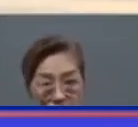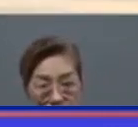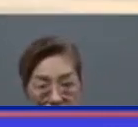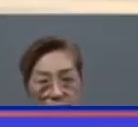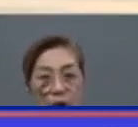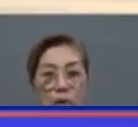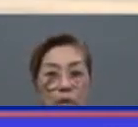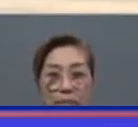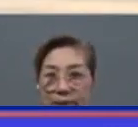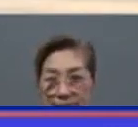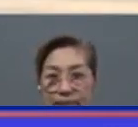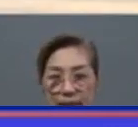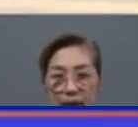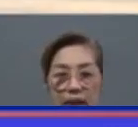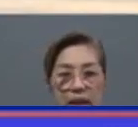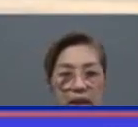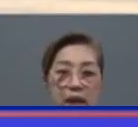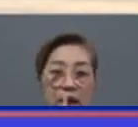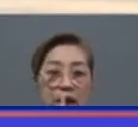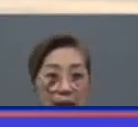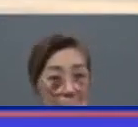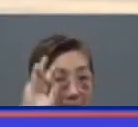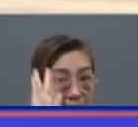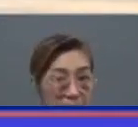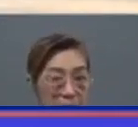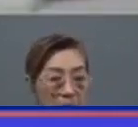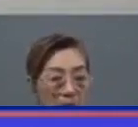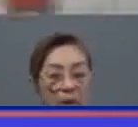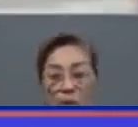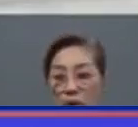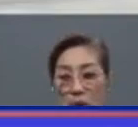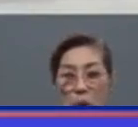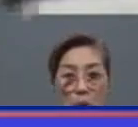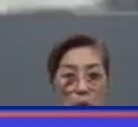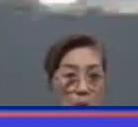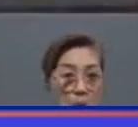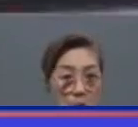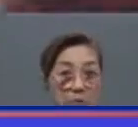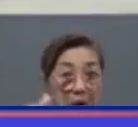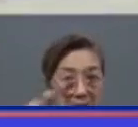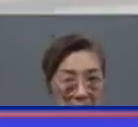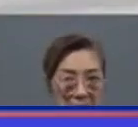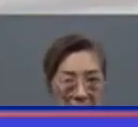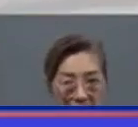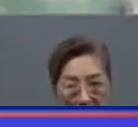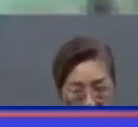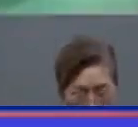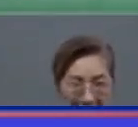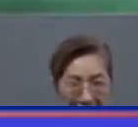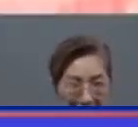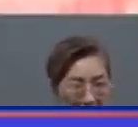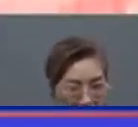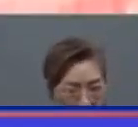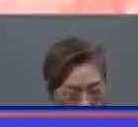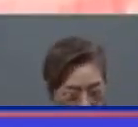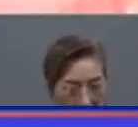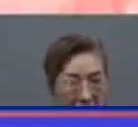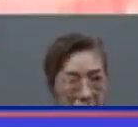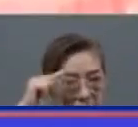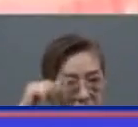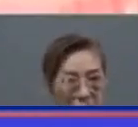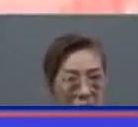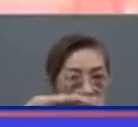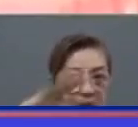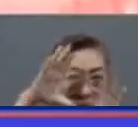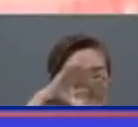ที่จะให้บริการการดูแลให้คำแนะนำช่วยเหลือเรื่องรถขัดข้องรถเสียอะไ